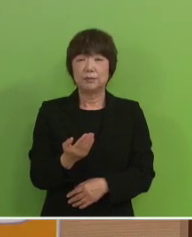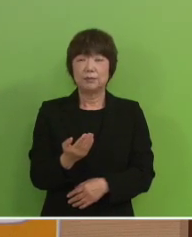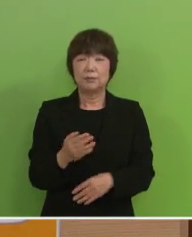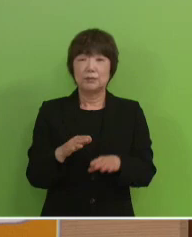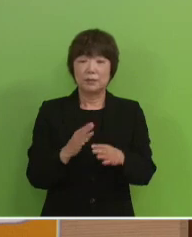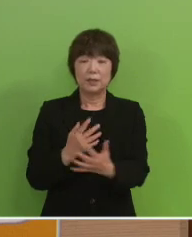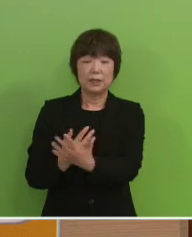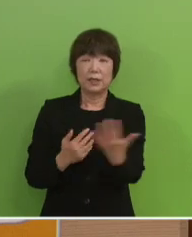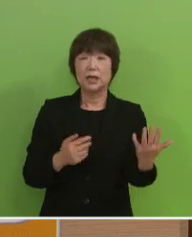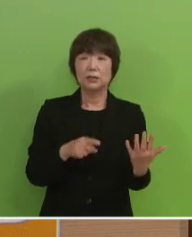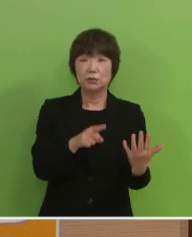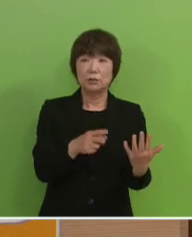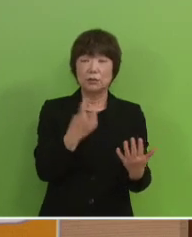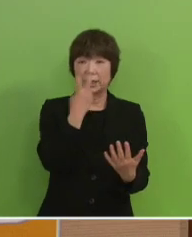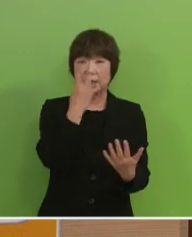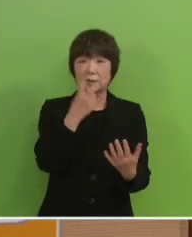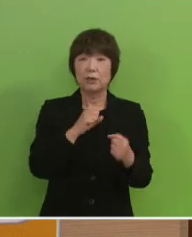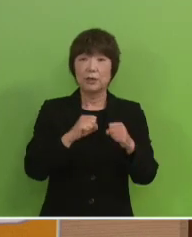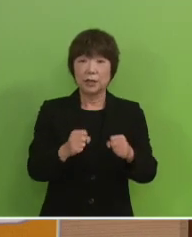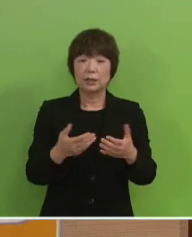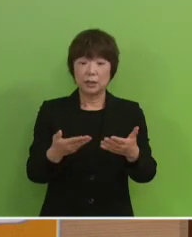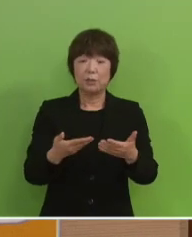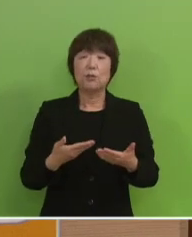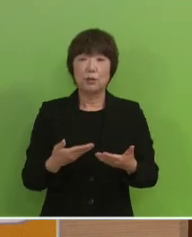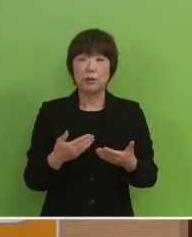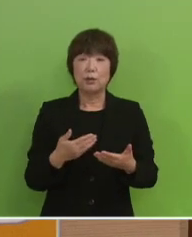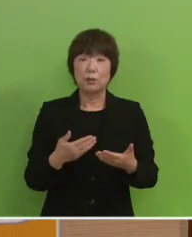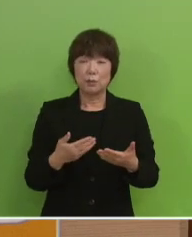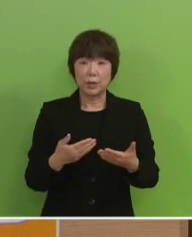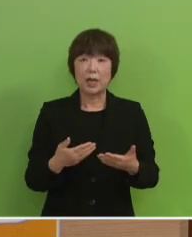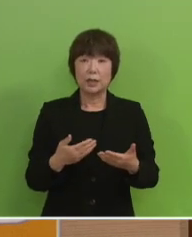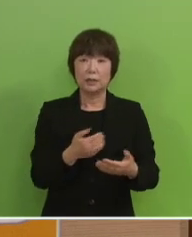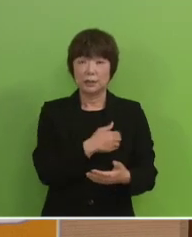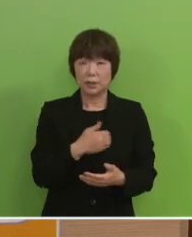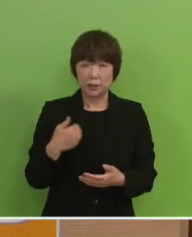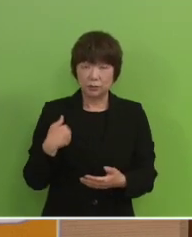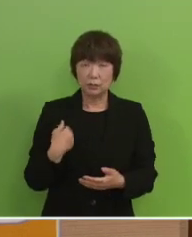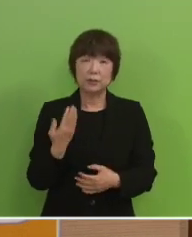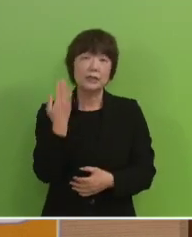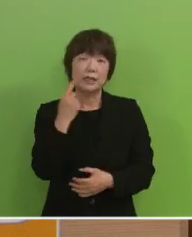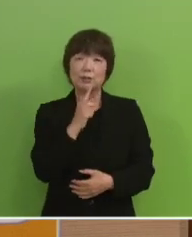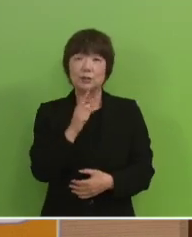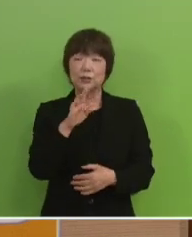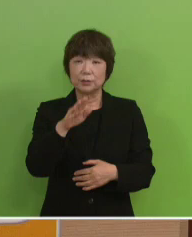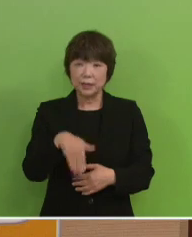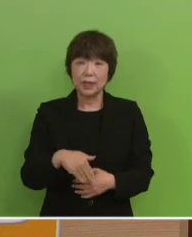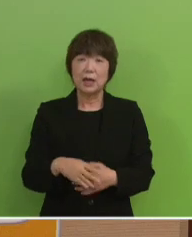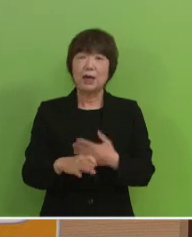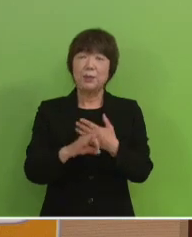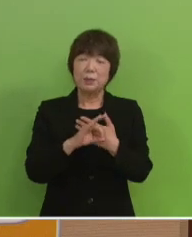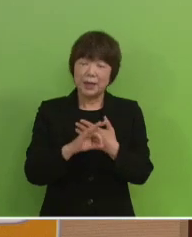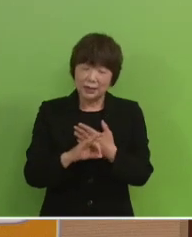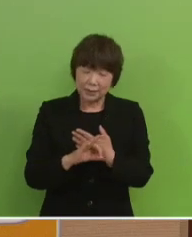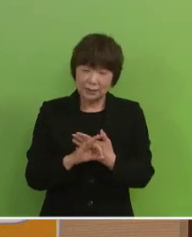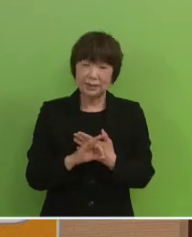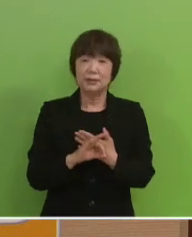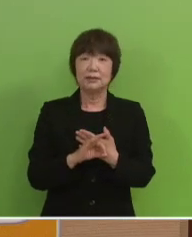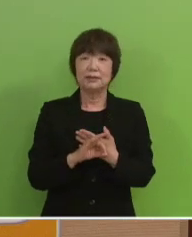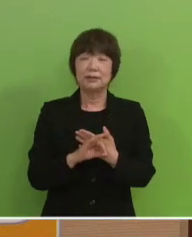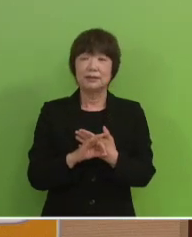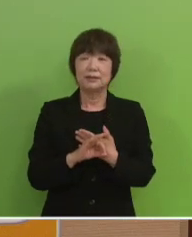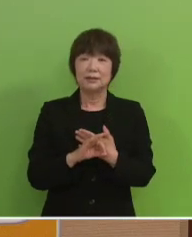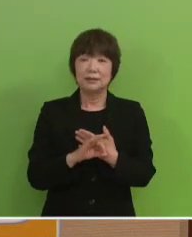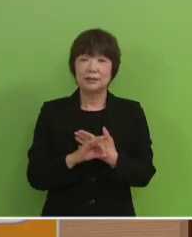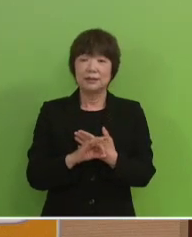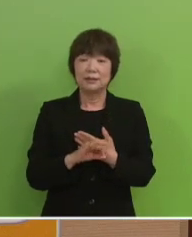対象となる犬さぁやっていただいている結果先ほどドアのいいましたけれどももし仮に安静